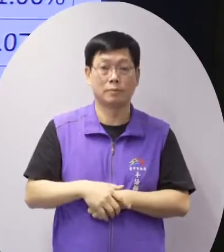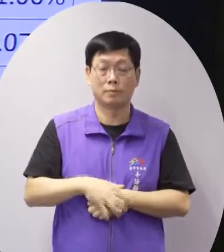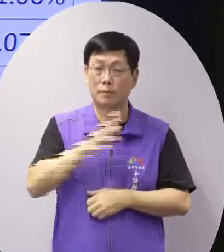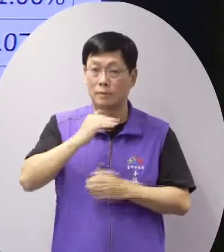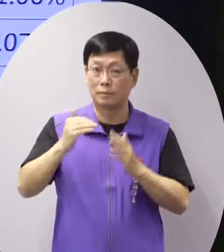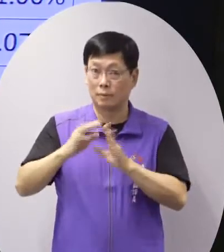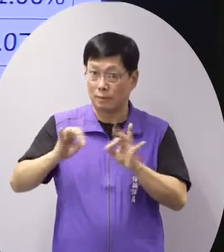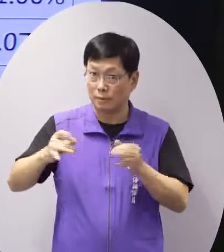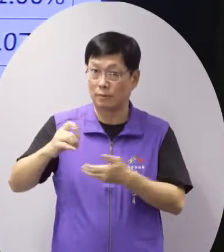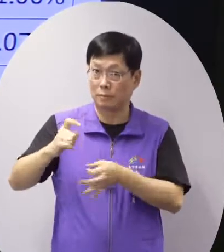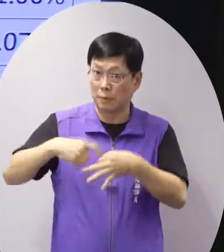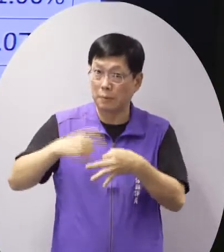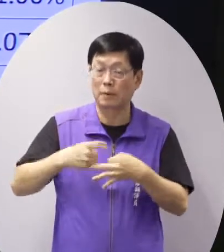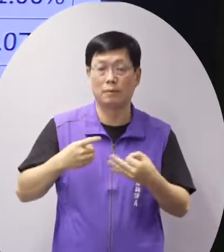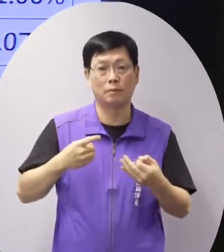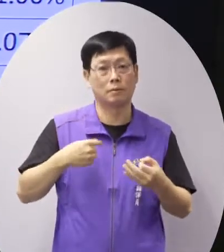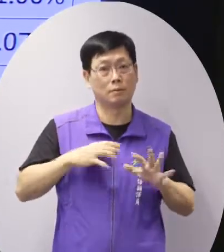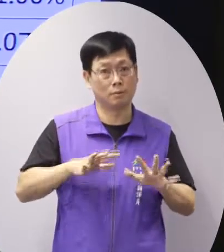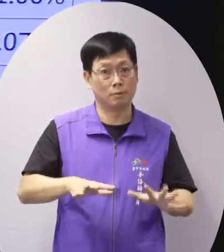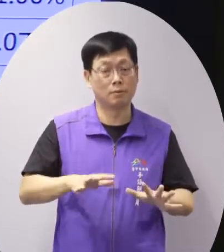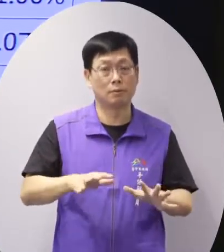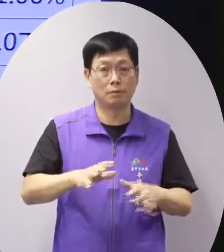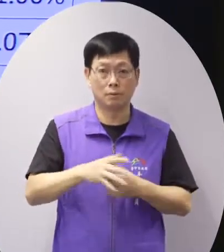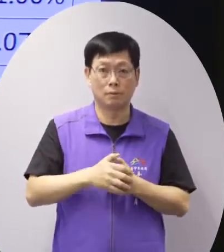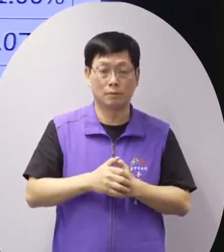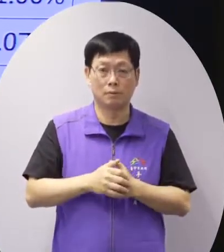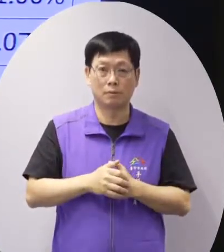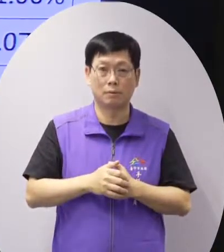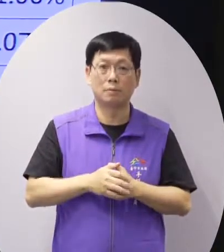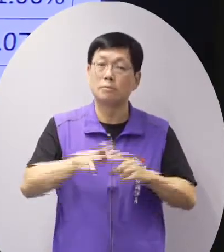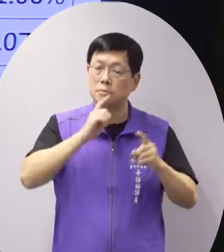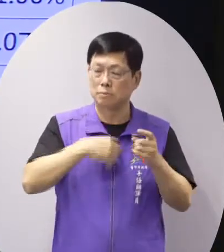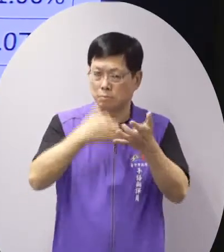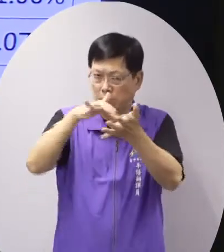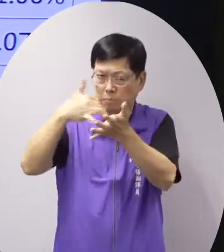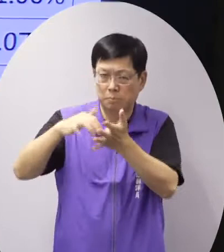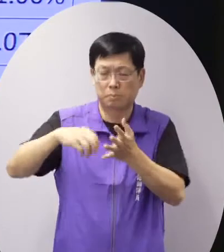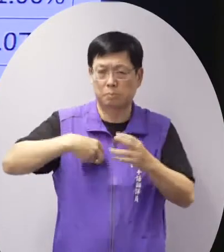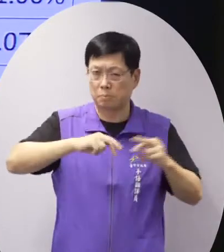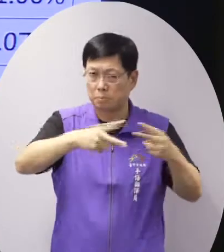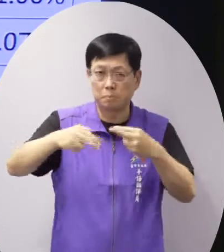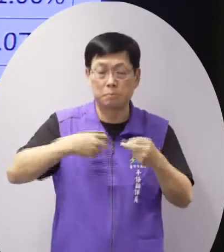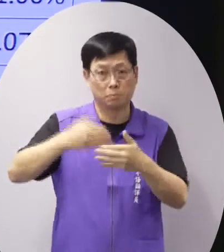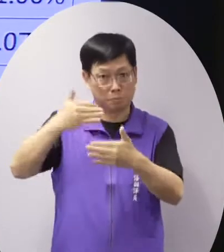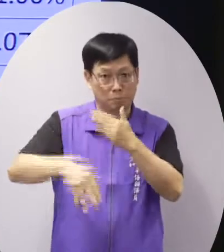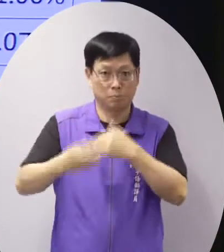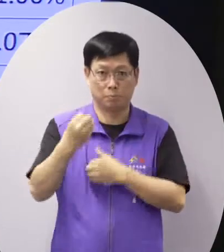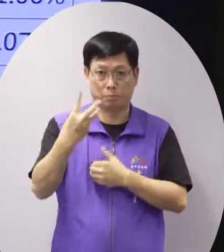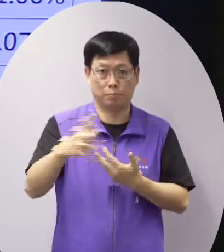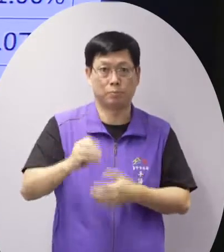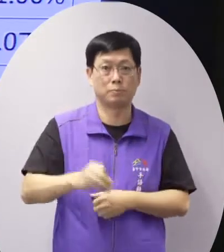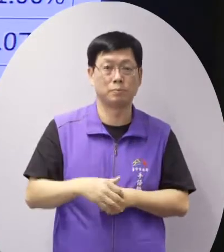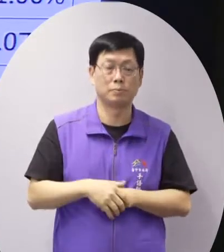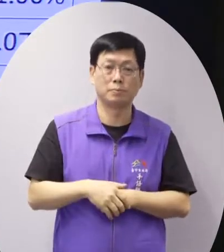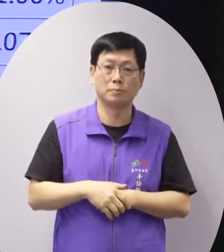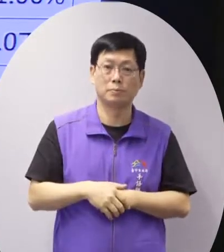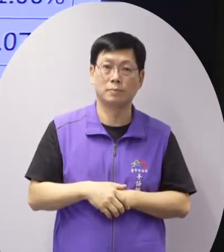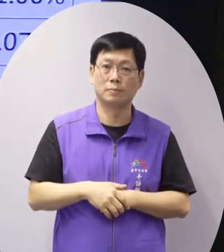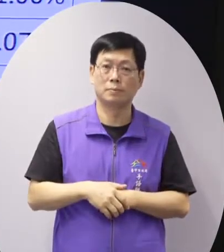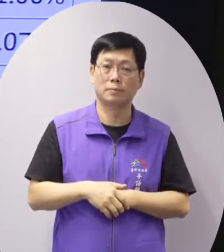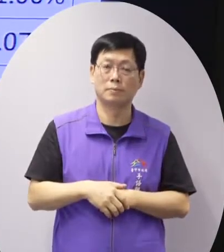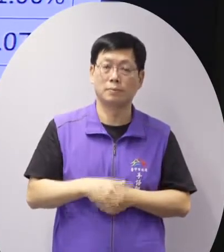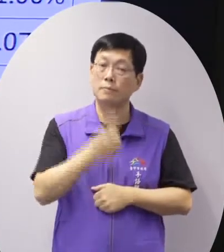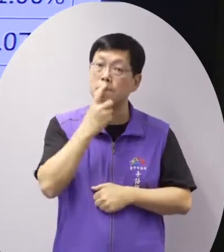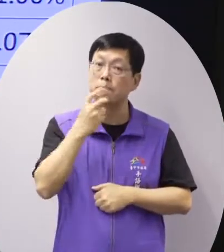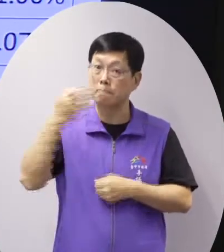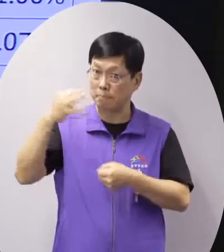产收入的话，因为我们有做一个精算调整的话，我们是减掉了300多万。那